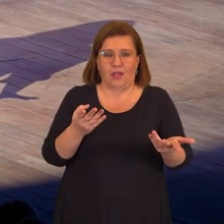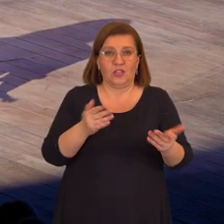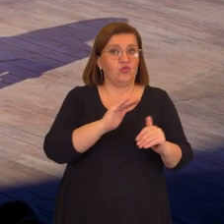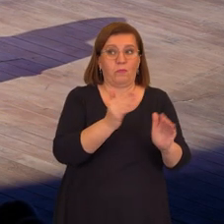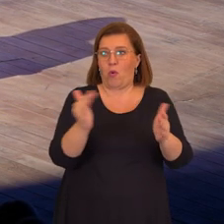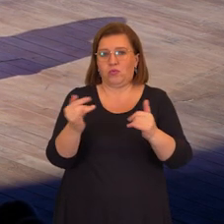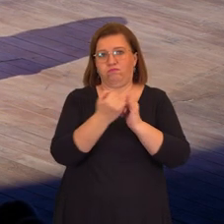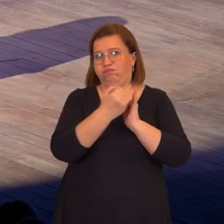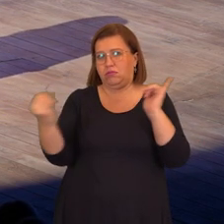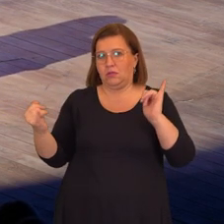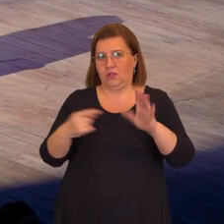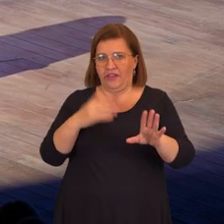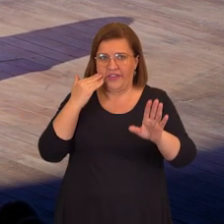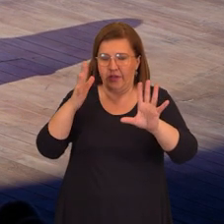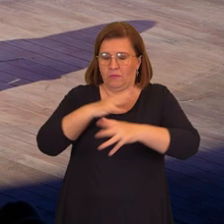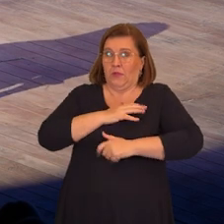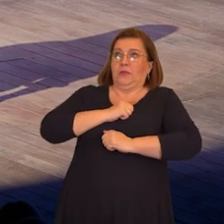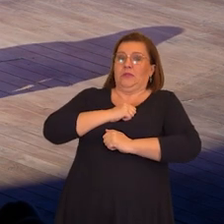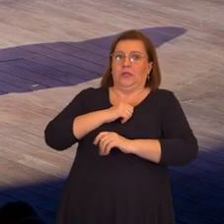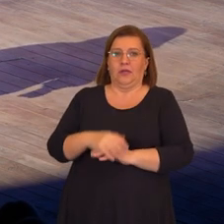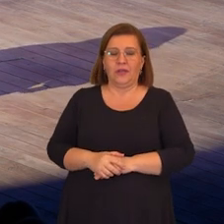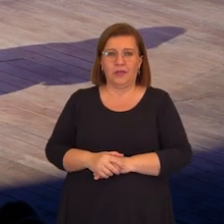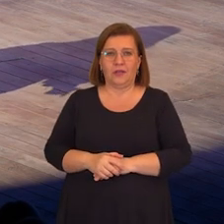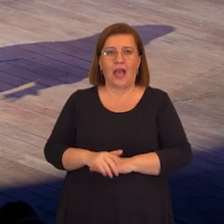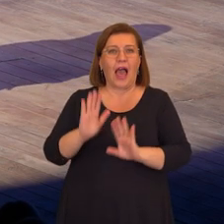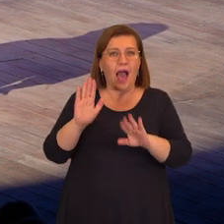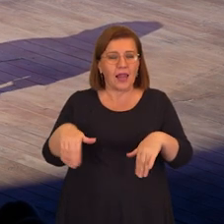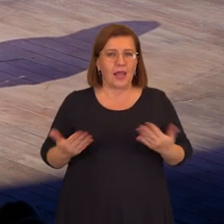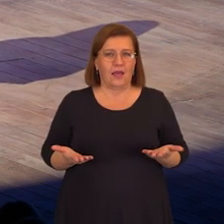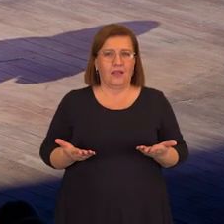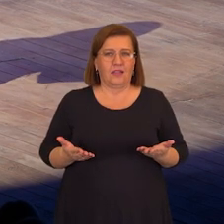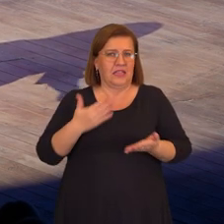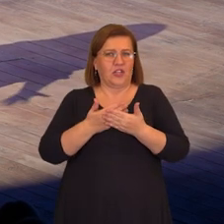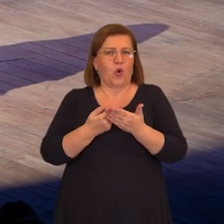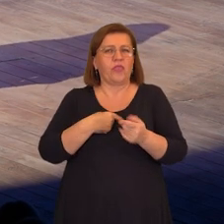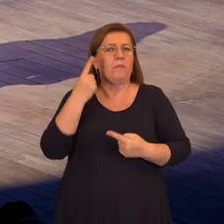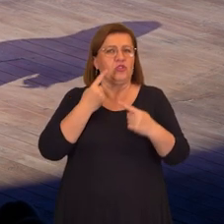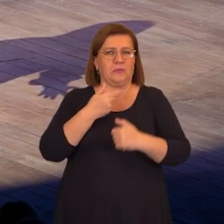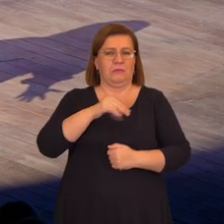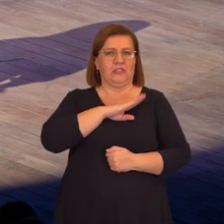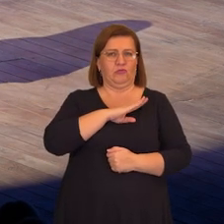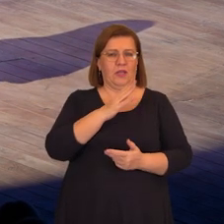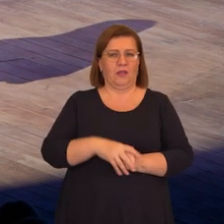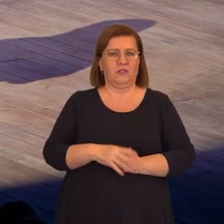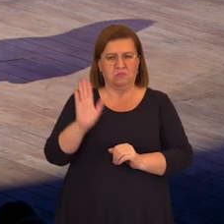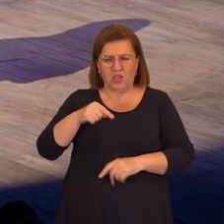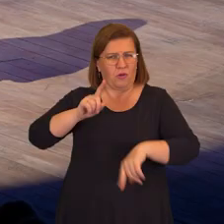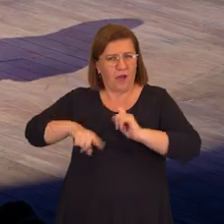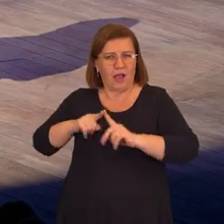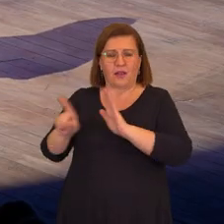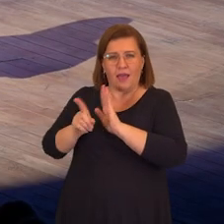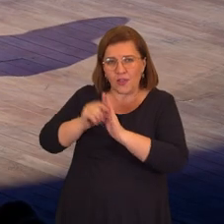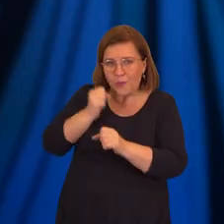Wiem, przerażające. Ale dlaczego o tym nie myślimy? Dlaczego jesteśmy w stanie funkcjonować, chodzić do pracy, robić swoje codzienne